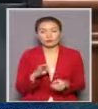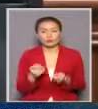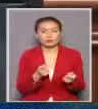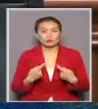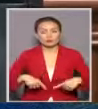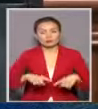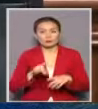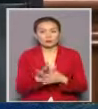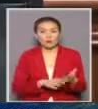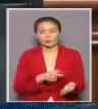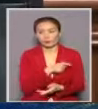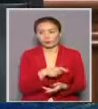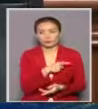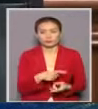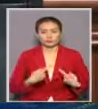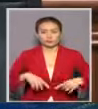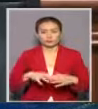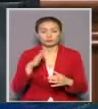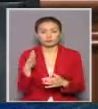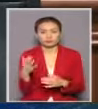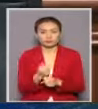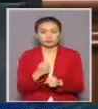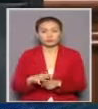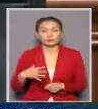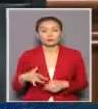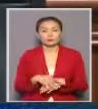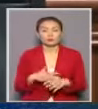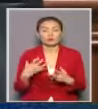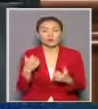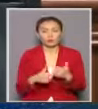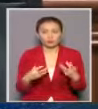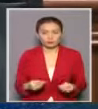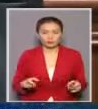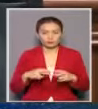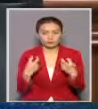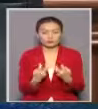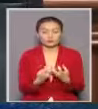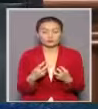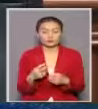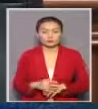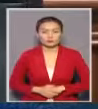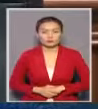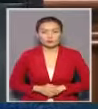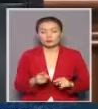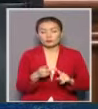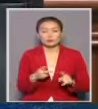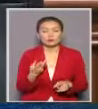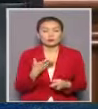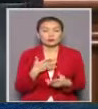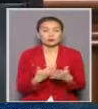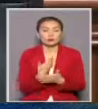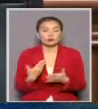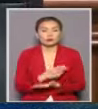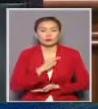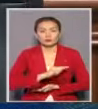власти. Теперь депутаты и члены Ассамблеи будут представлять народ уже не в Мажилисе, а в Сенате. Во-вторых, усиление